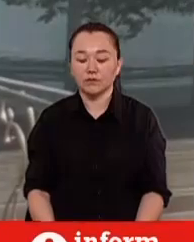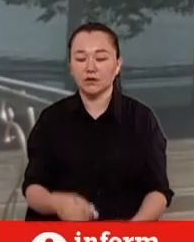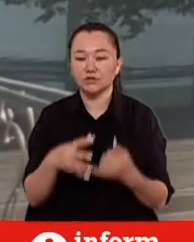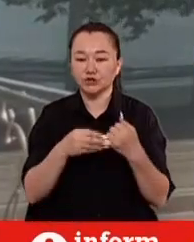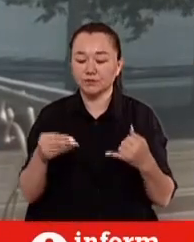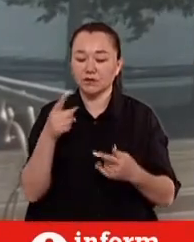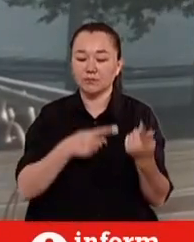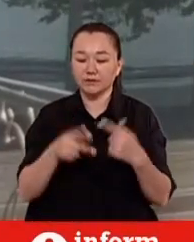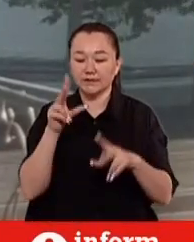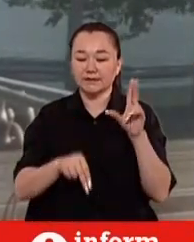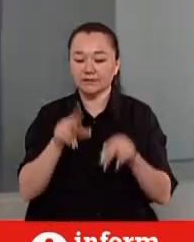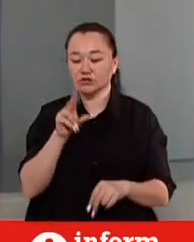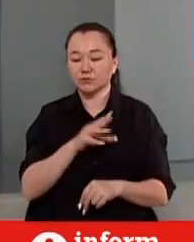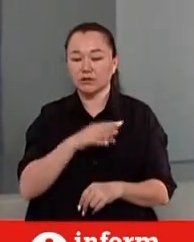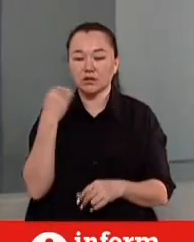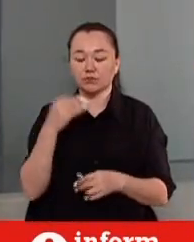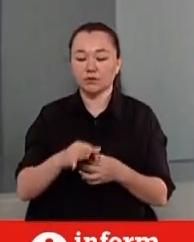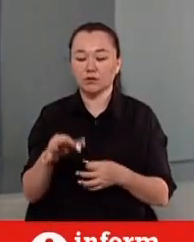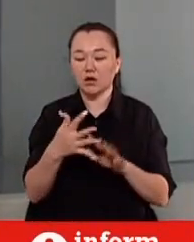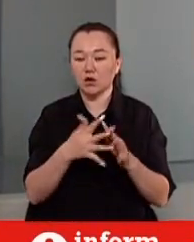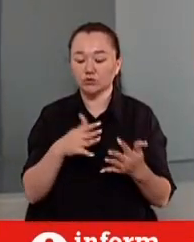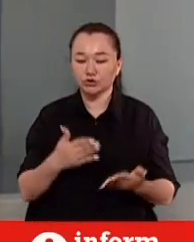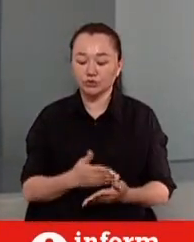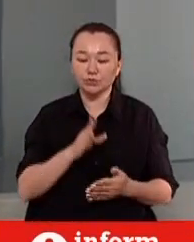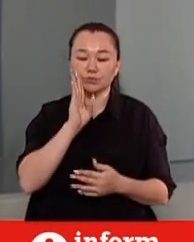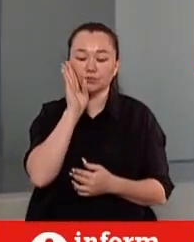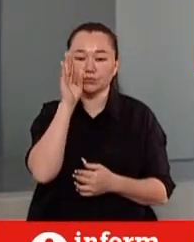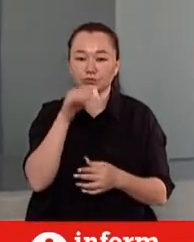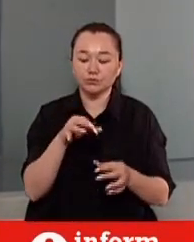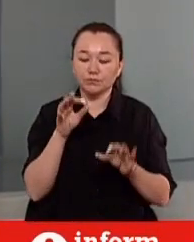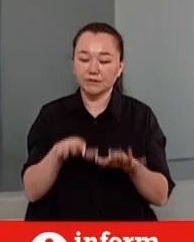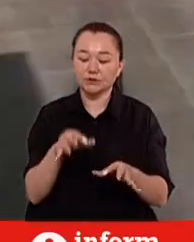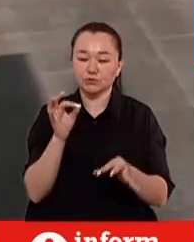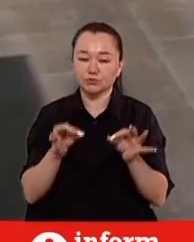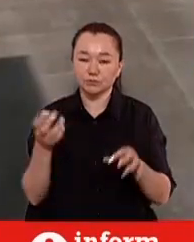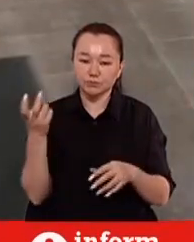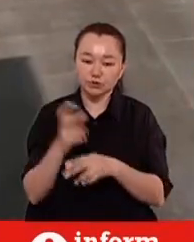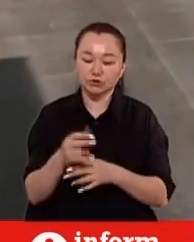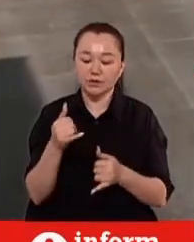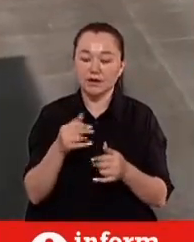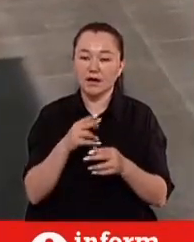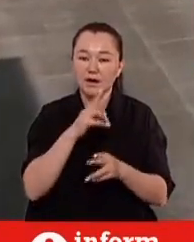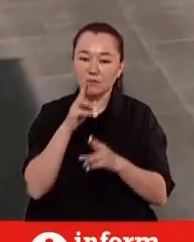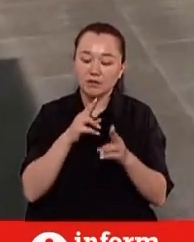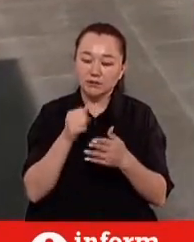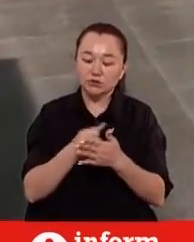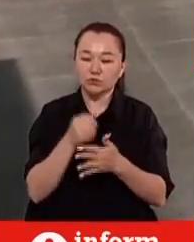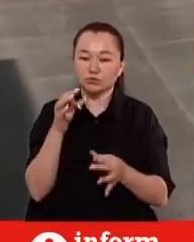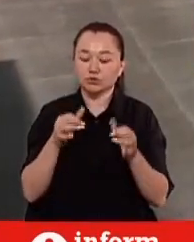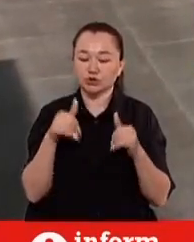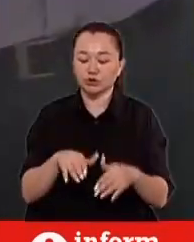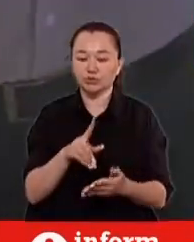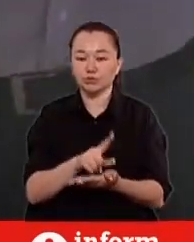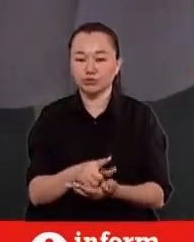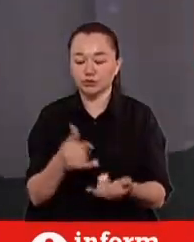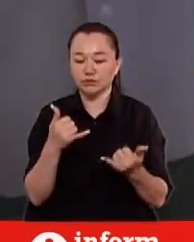Жерімізді қайтарады деп үміттенген Ақтөбе ауылының тұрғындары таң атқаннан сот ғимаратына келді. Өйткені бүгін апелляциялық соттың шешімі шығатын күн,